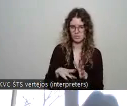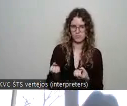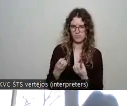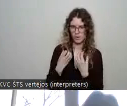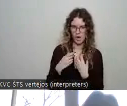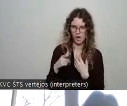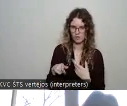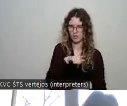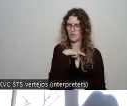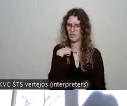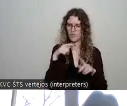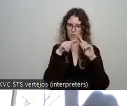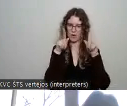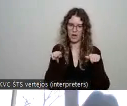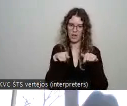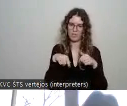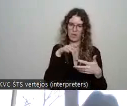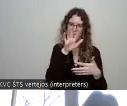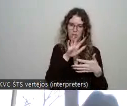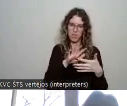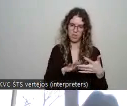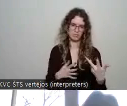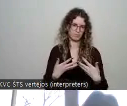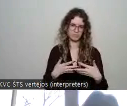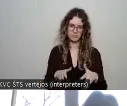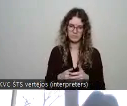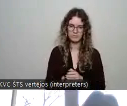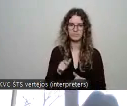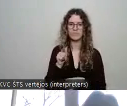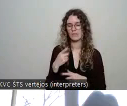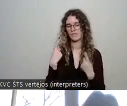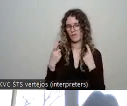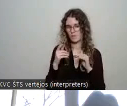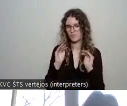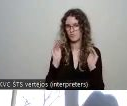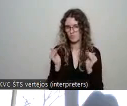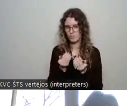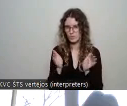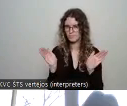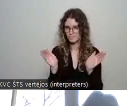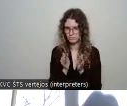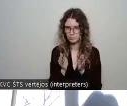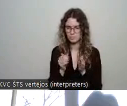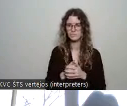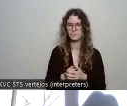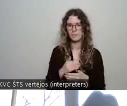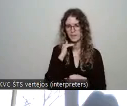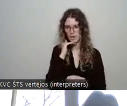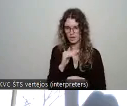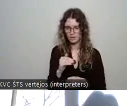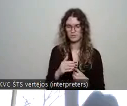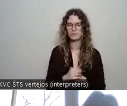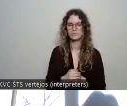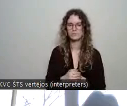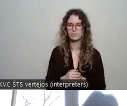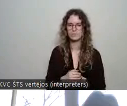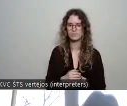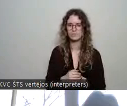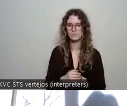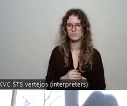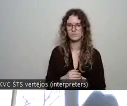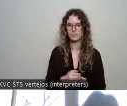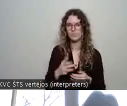daug puslapių, rašymų ir panašiai. Tiesiog informacija yra glausta ir aiški, rodantį, kad